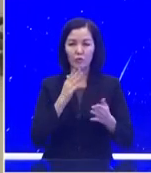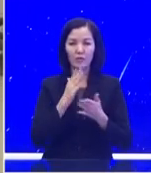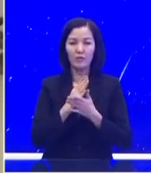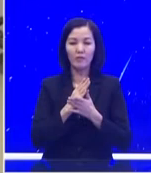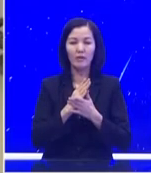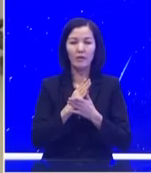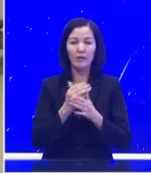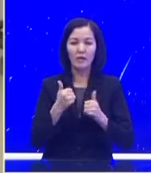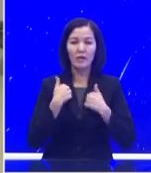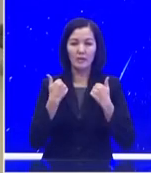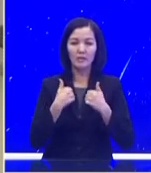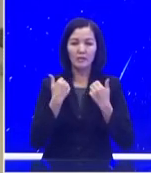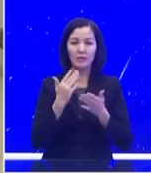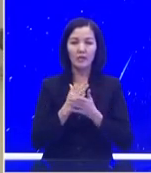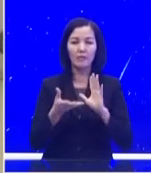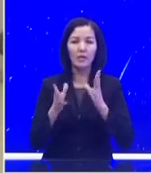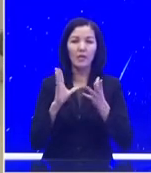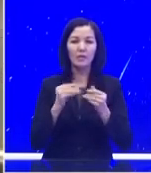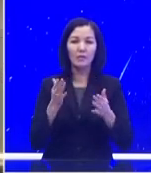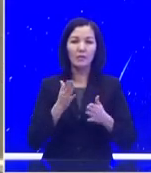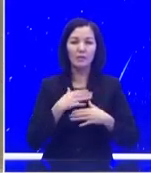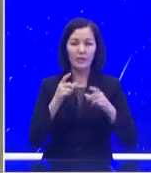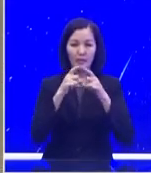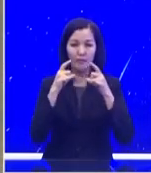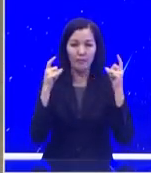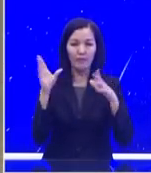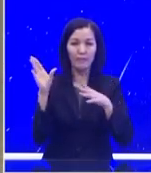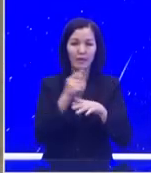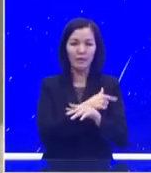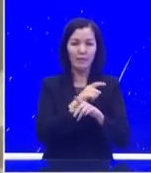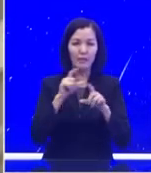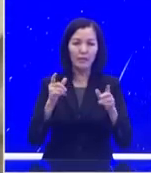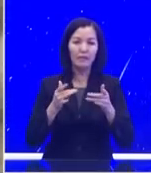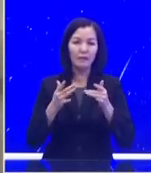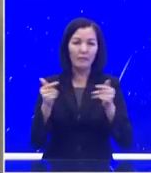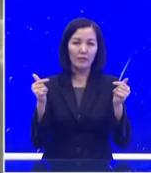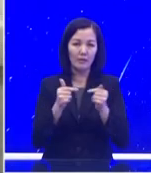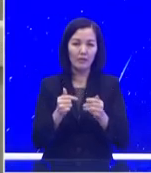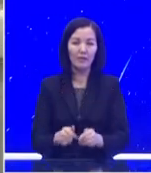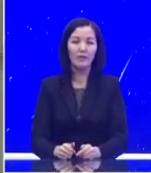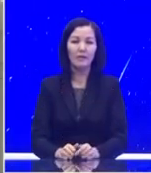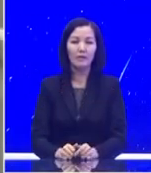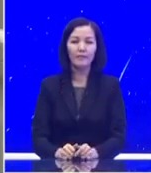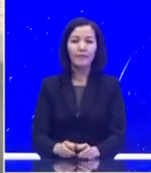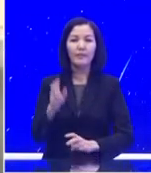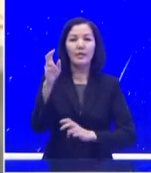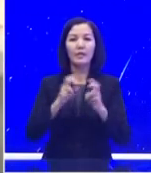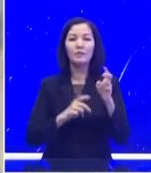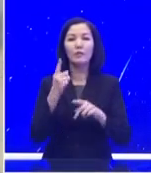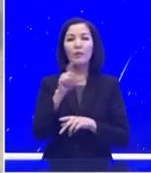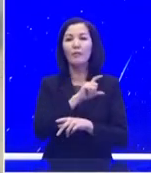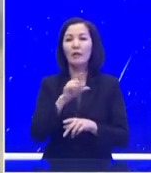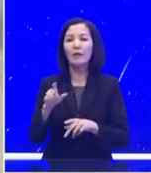өнім шығаруға тырысып жатырмыз. Жалпы біздегі бетперделер барлық медициналық талаптарға сай. Кәсіпорында бір қабатты,